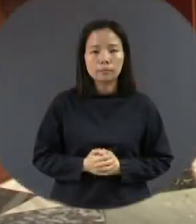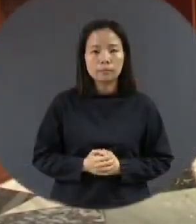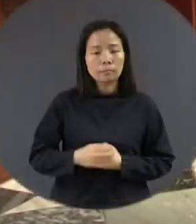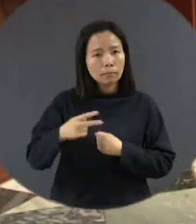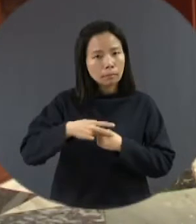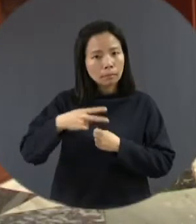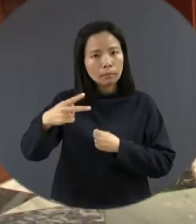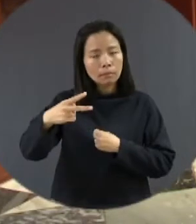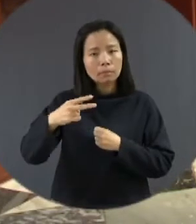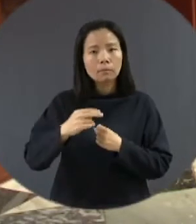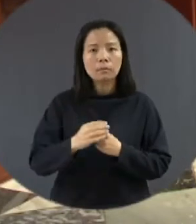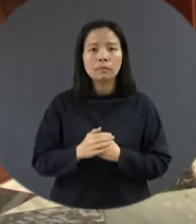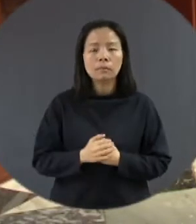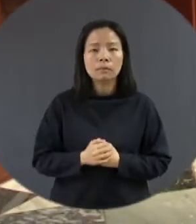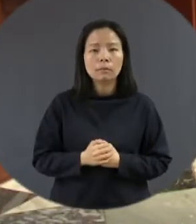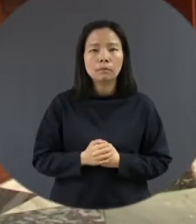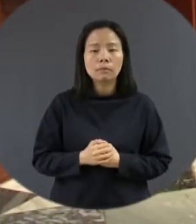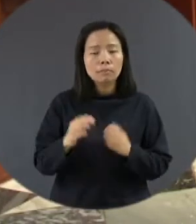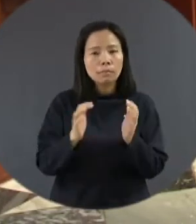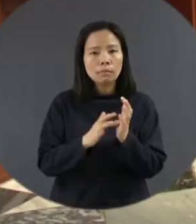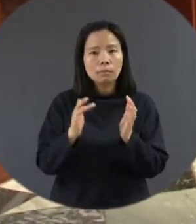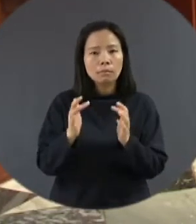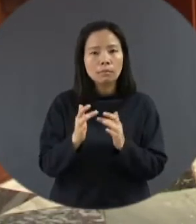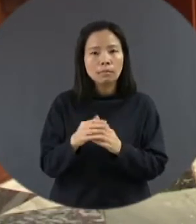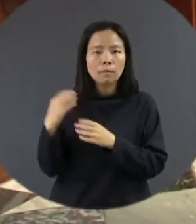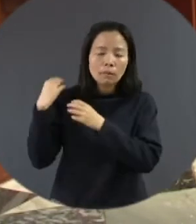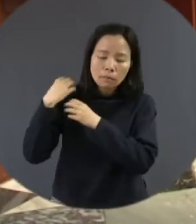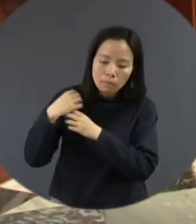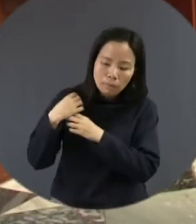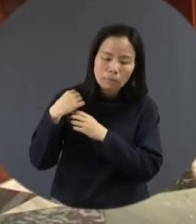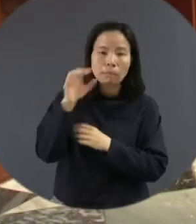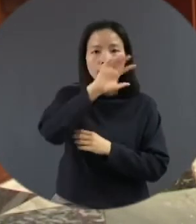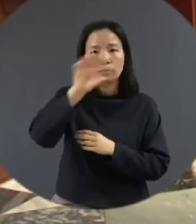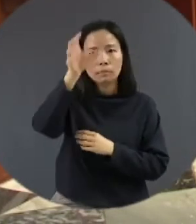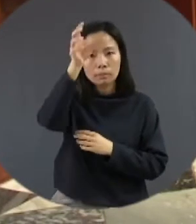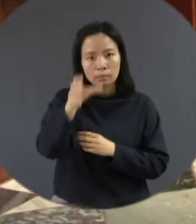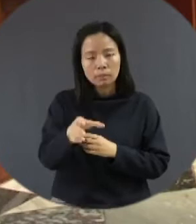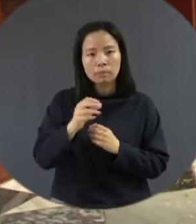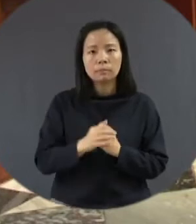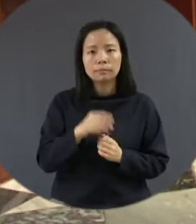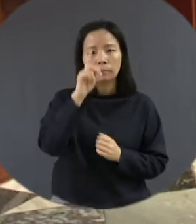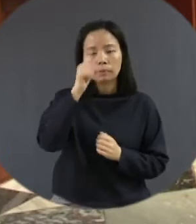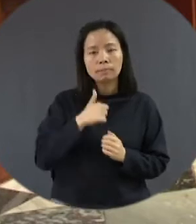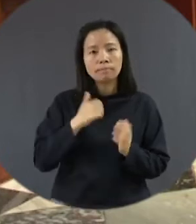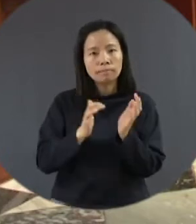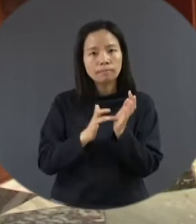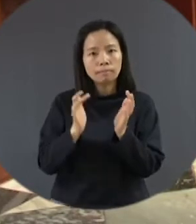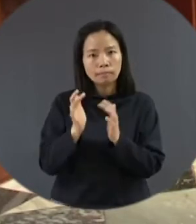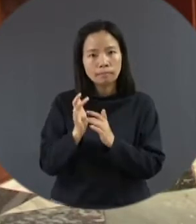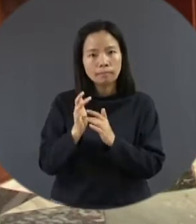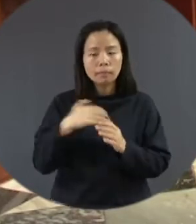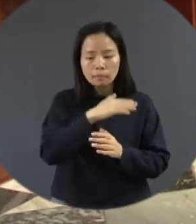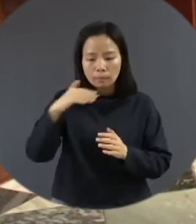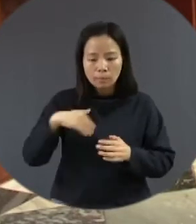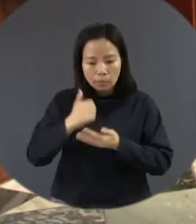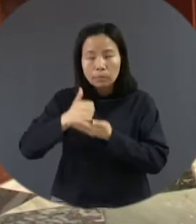第二处，耶稣肩负十字架。主基督，我